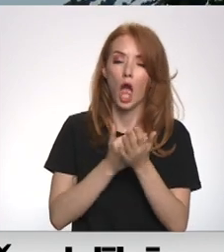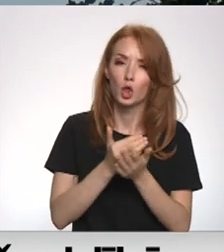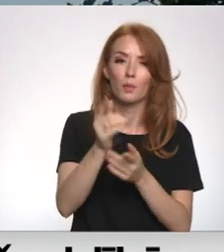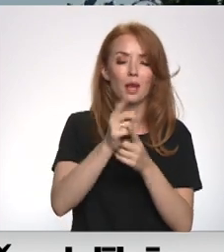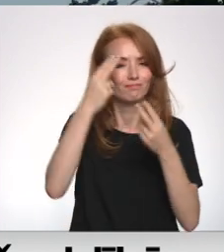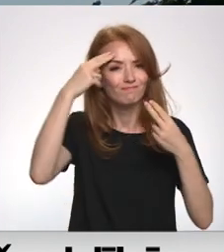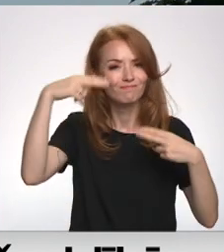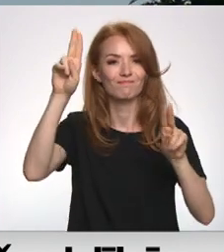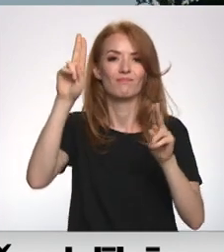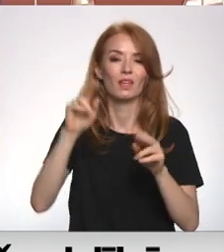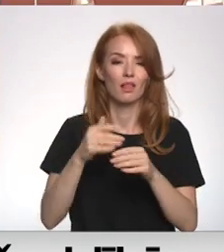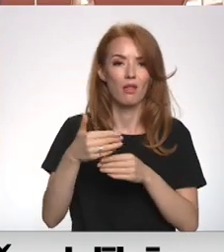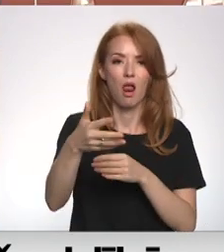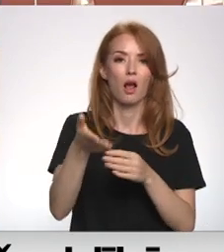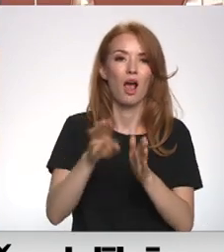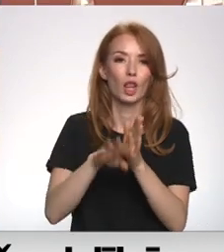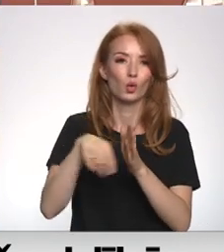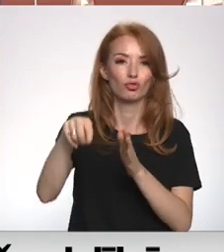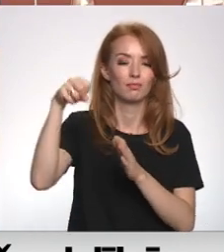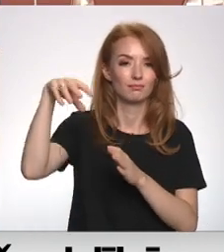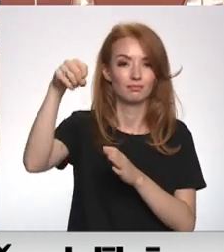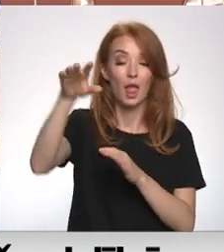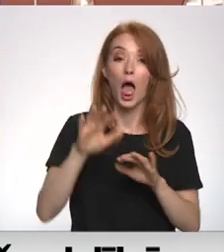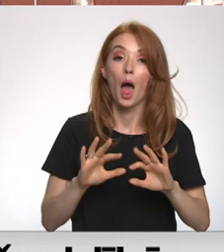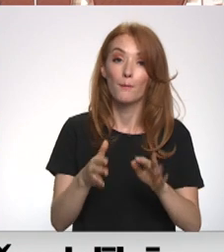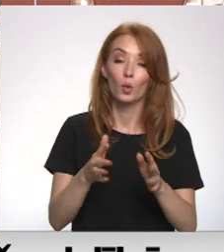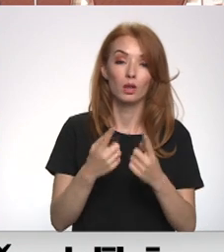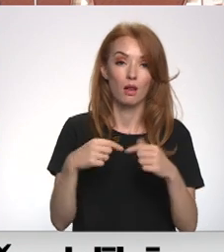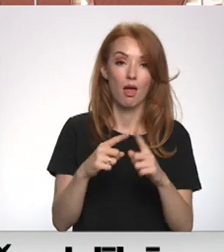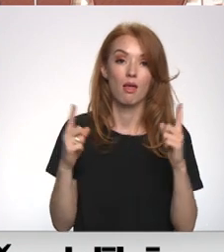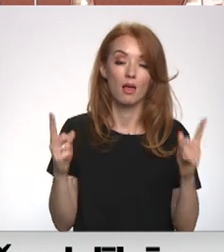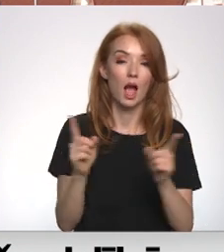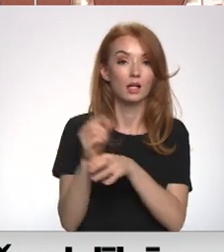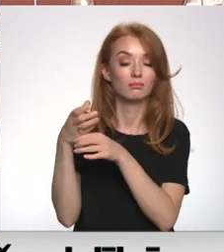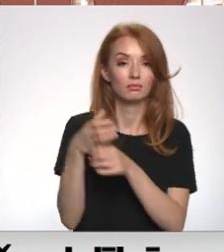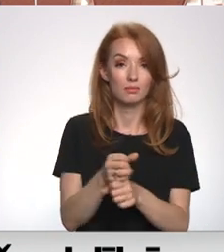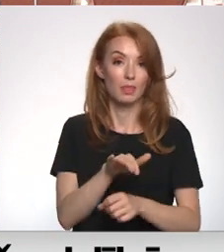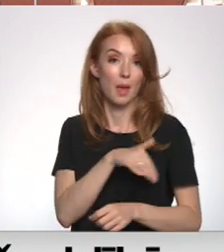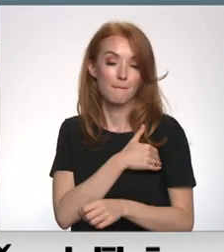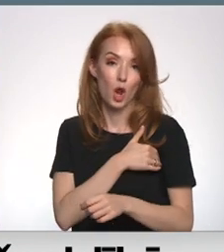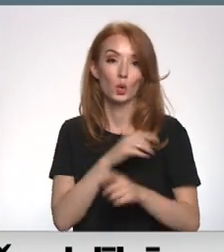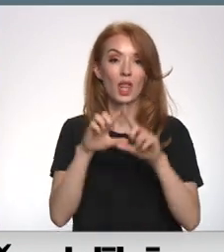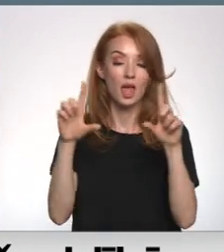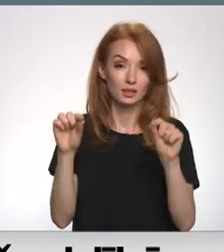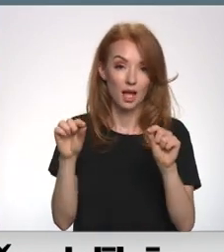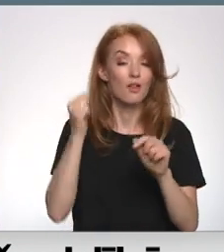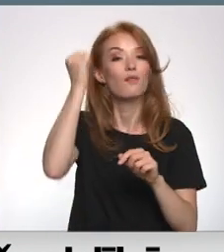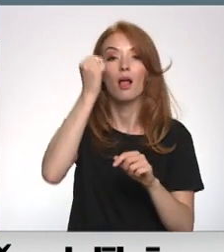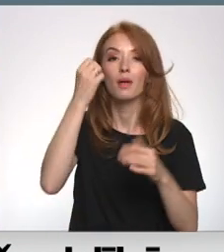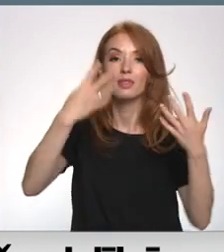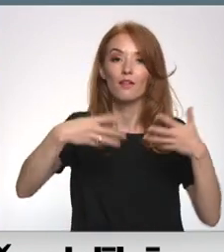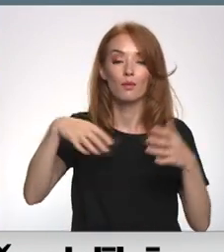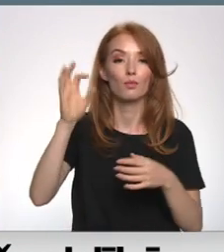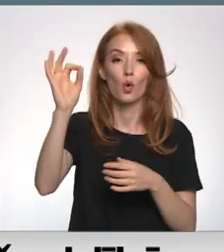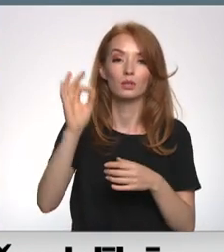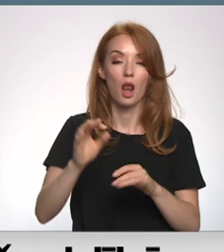arī atlikušais apgaismojums. Apkurs sezonā var arī samazināt temperatūru pašvaldības iestādēs un citur. Valmierā 90%